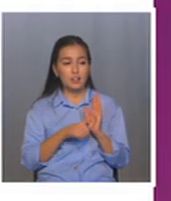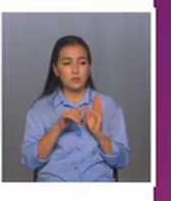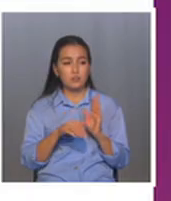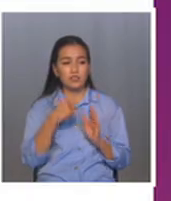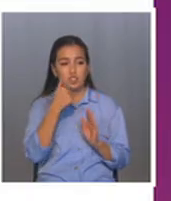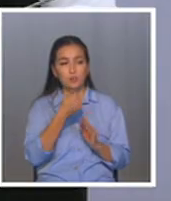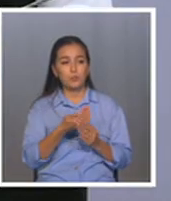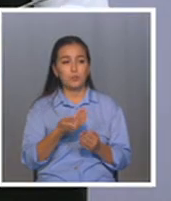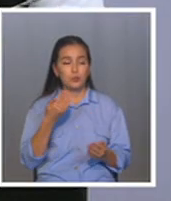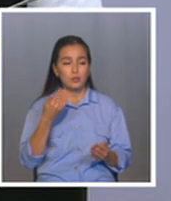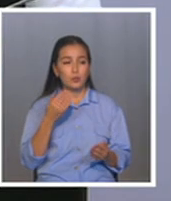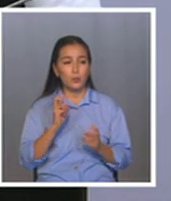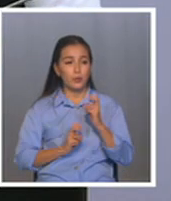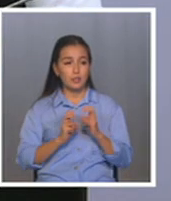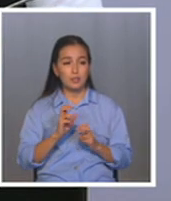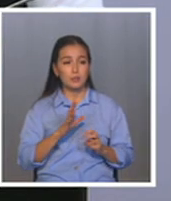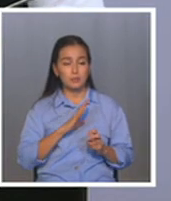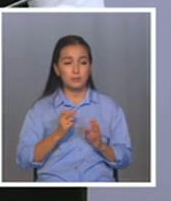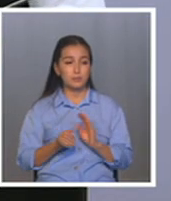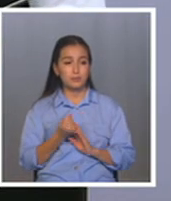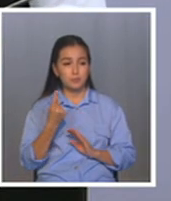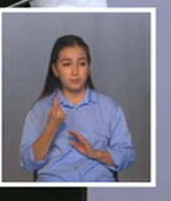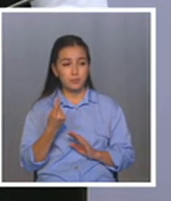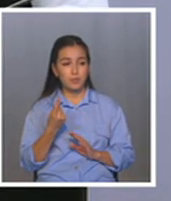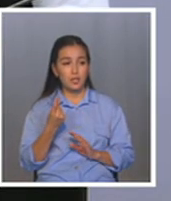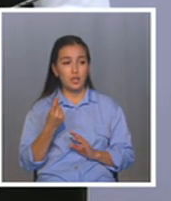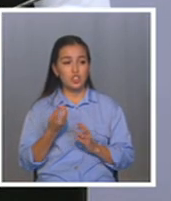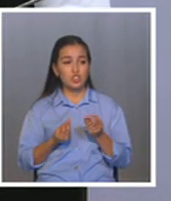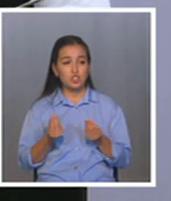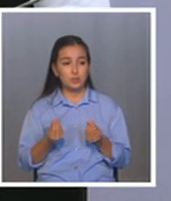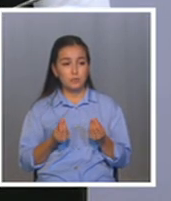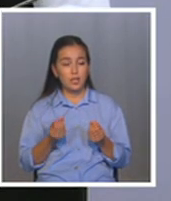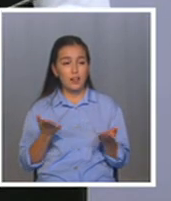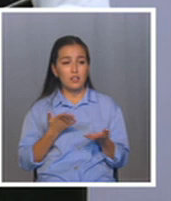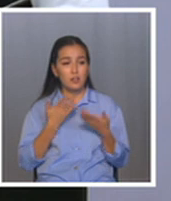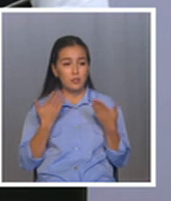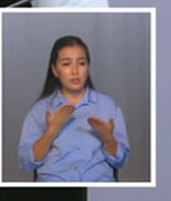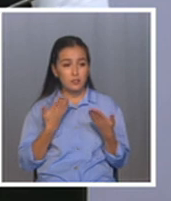бұрын өндірілген екен. Жібек жеңіл, жұмсақ